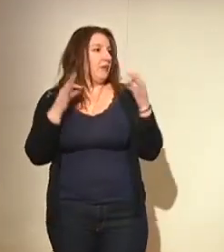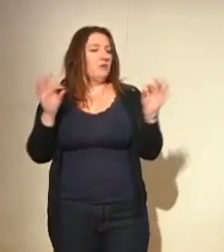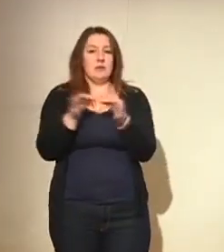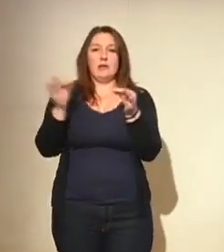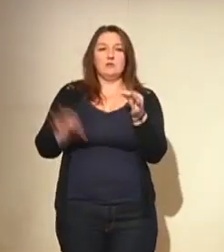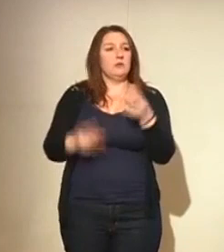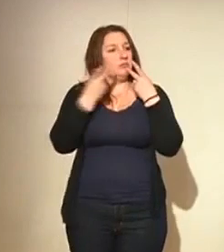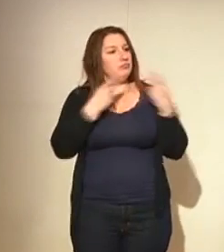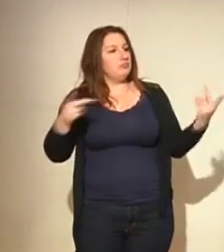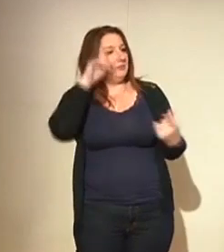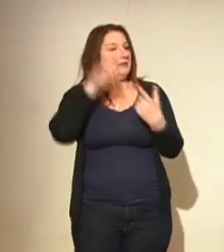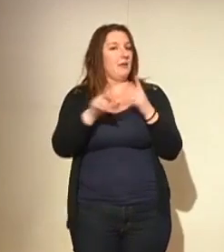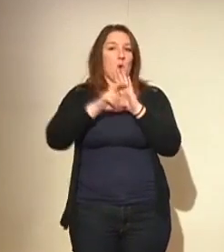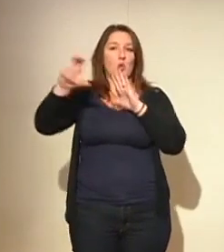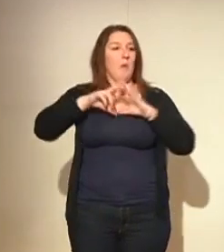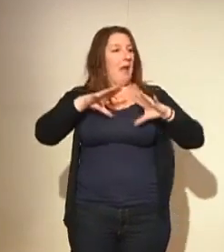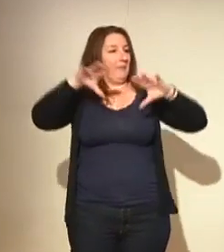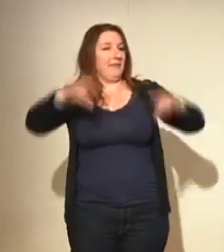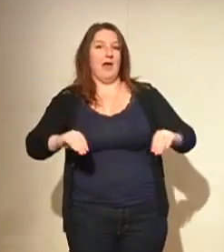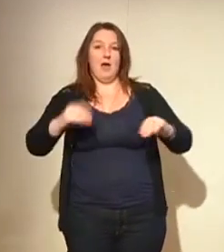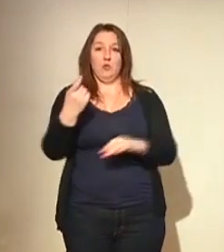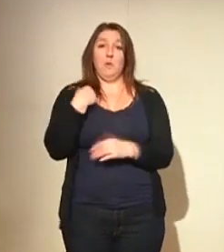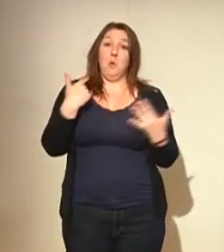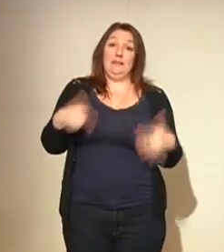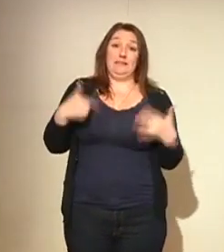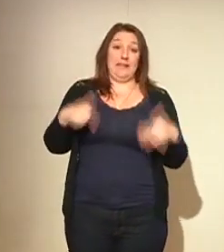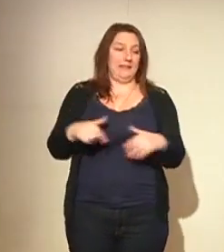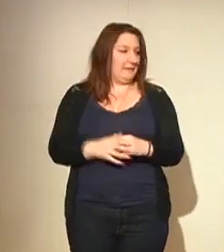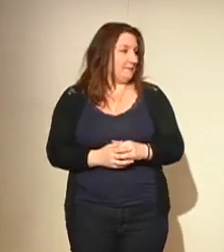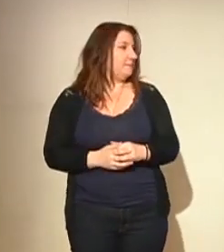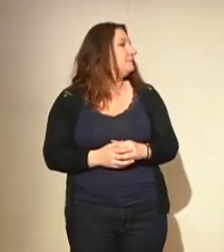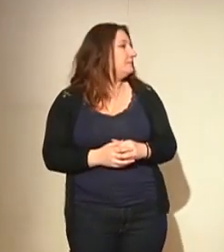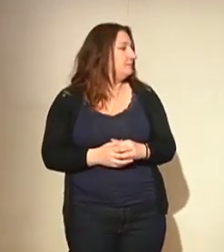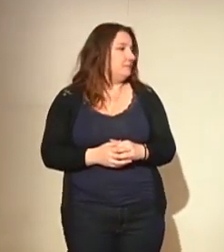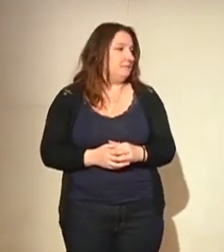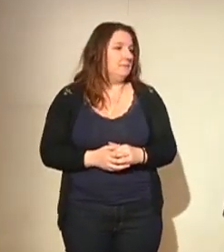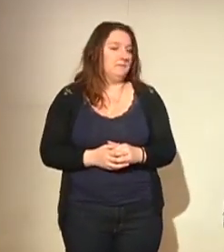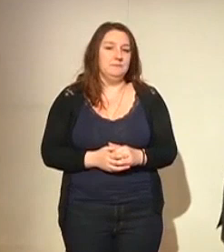l'annonce des résultats de Grenoble habitat la délibération numéro 17 1